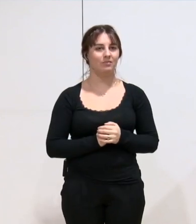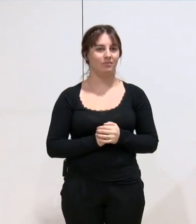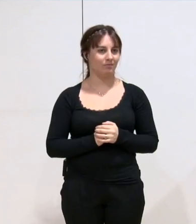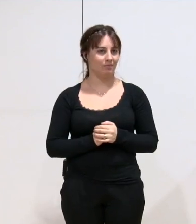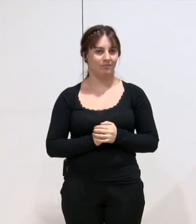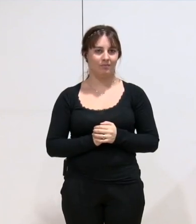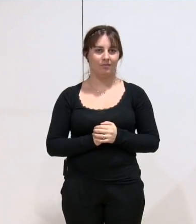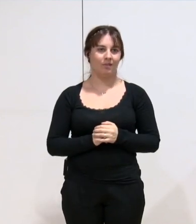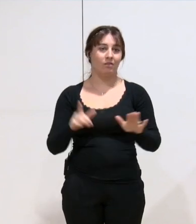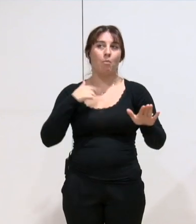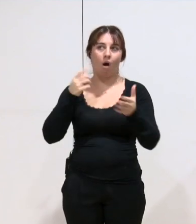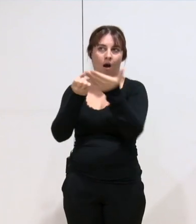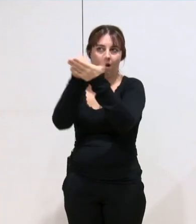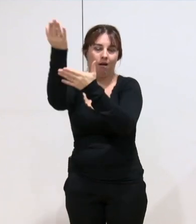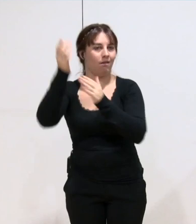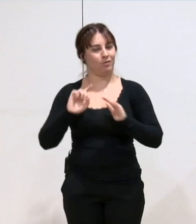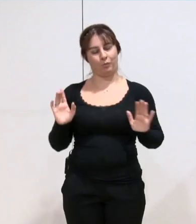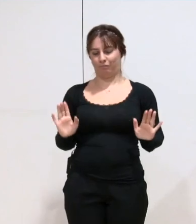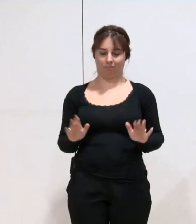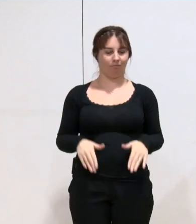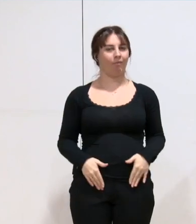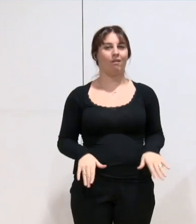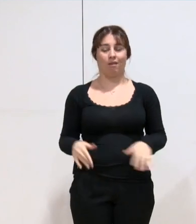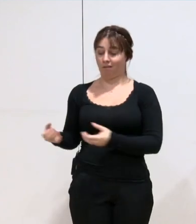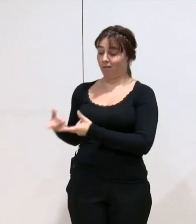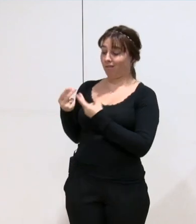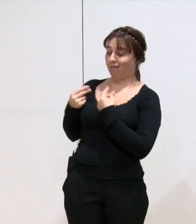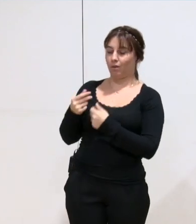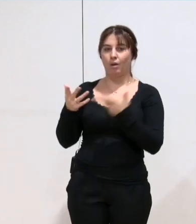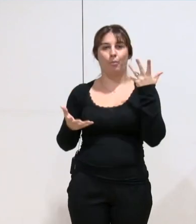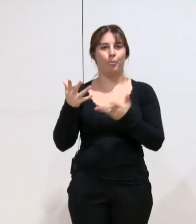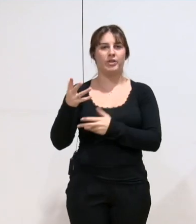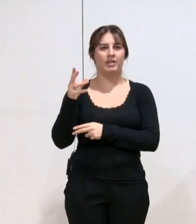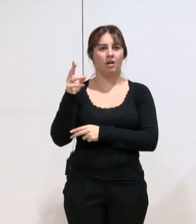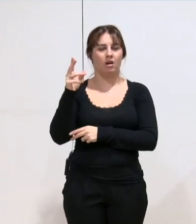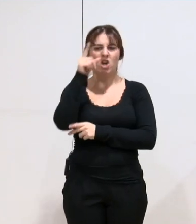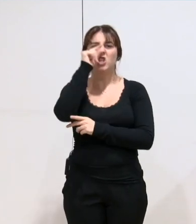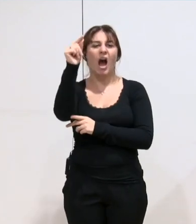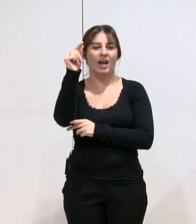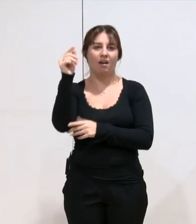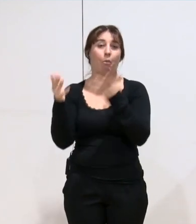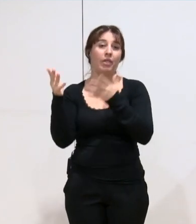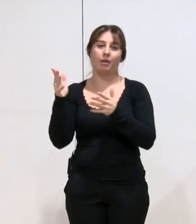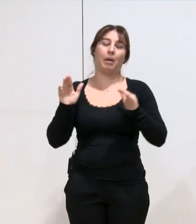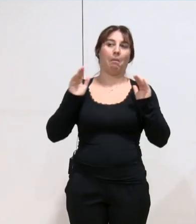Je n'irai pas, je ne remonterai pas là. On me dit que ça pourrait être Jacques Chirac, mais je ne voudrais pas vous enfermer dans...